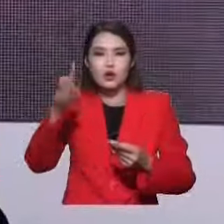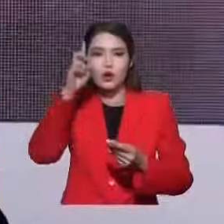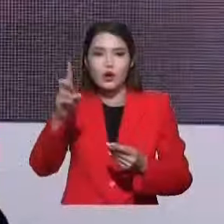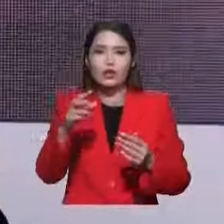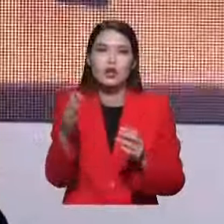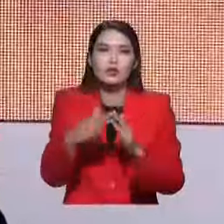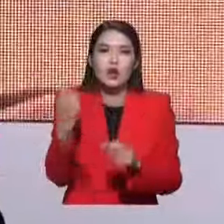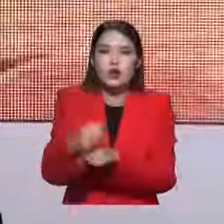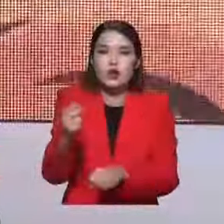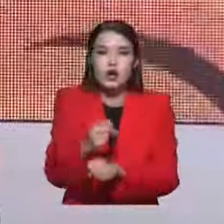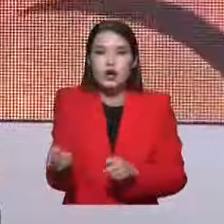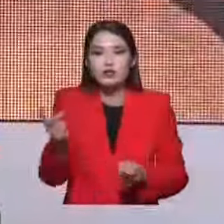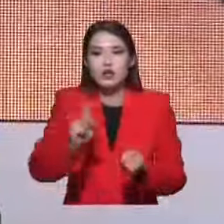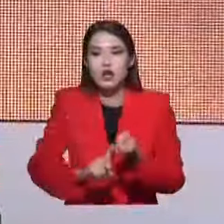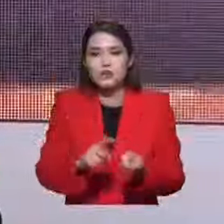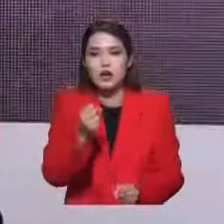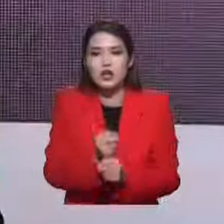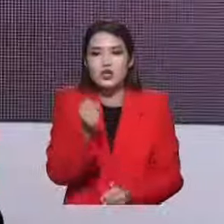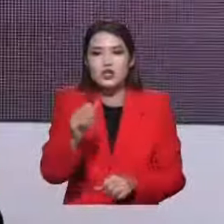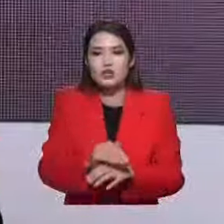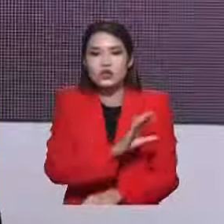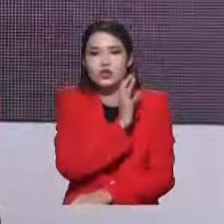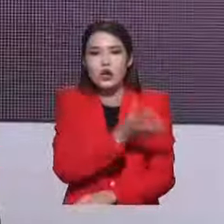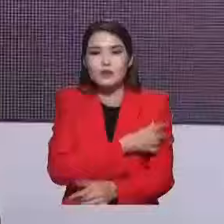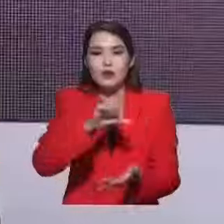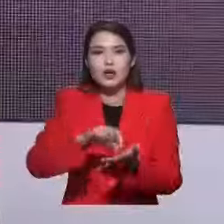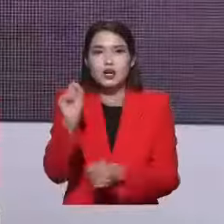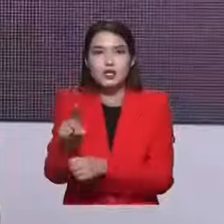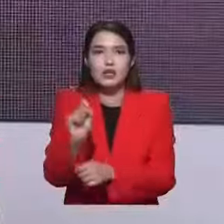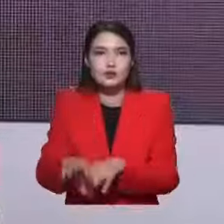тұрмыстық зорлық-зомбылыққа байланысты жазаны күшейтуге қатысты тапсырмалар берді.